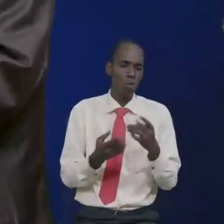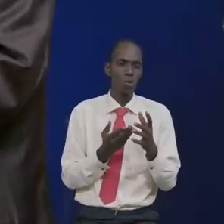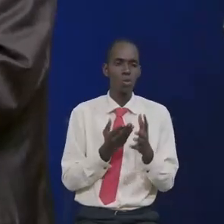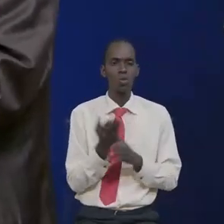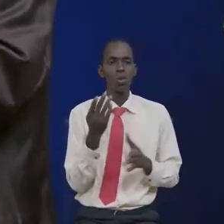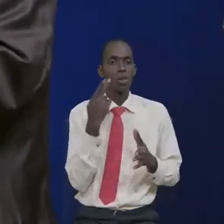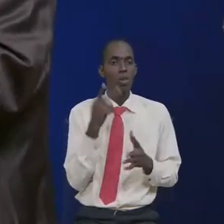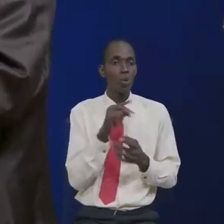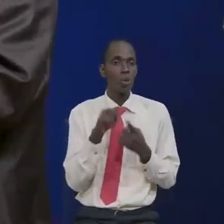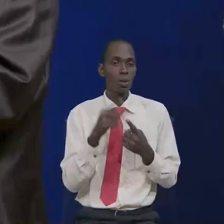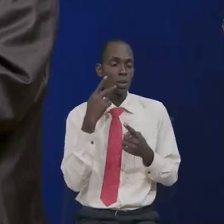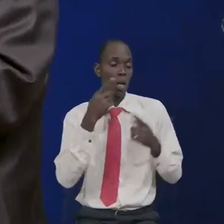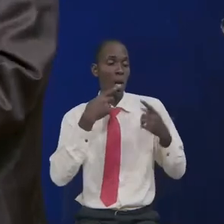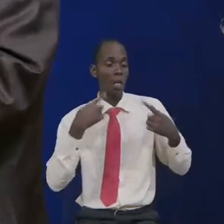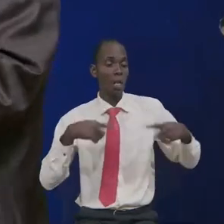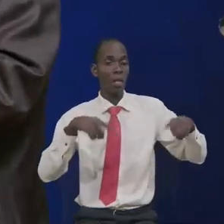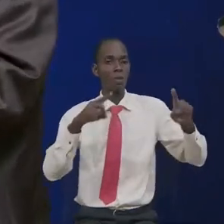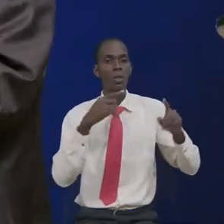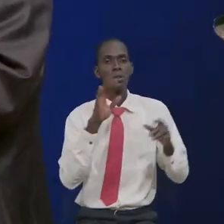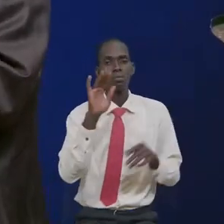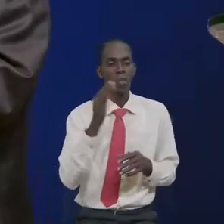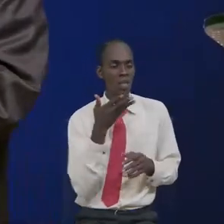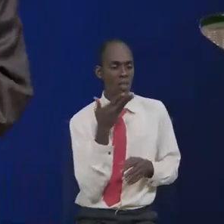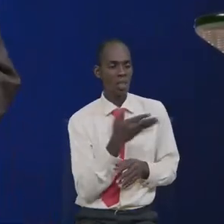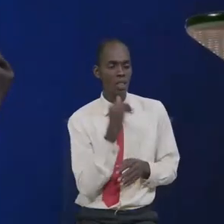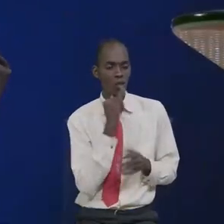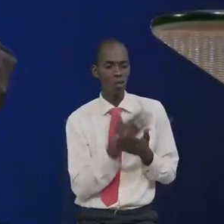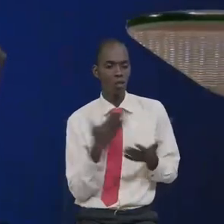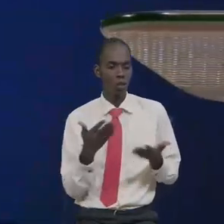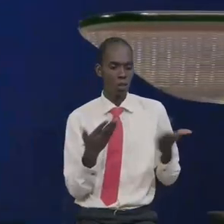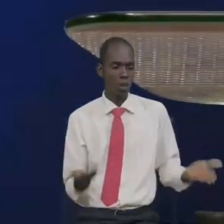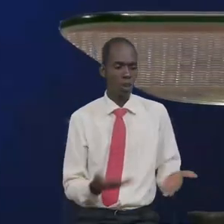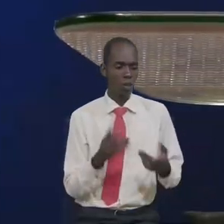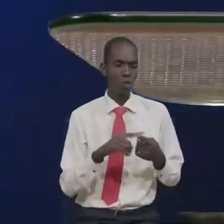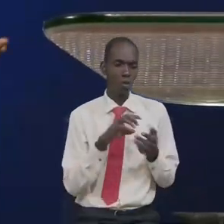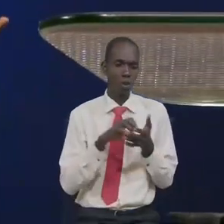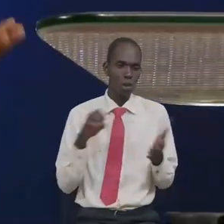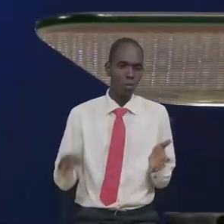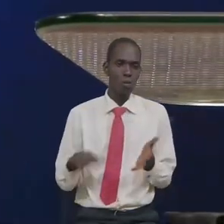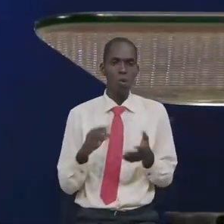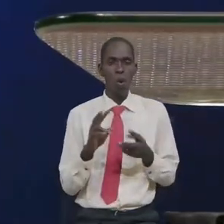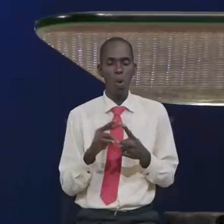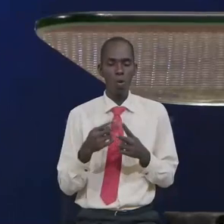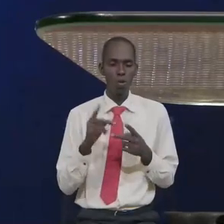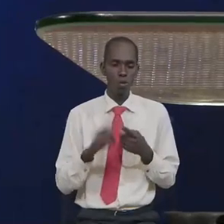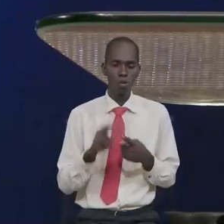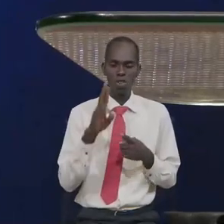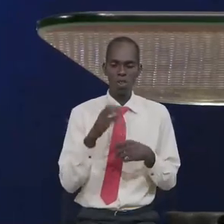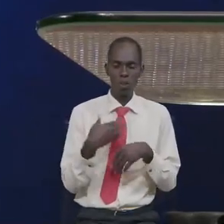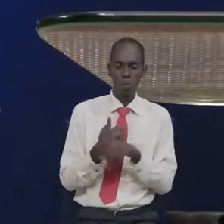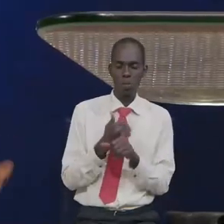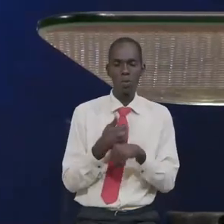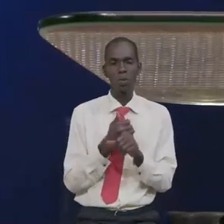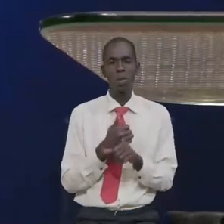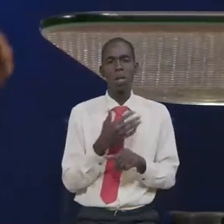quelque chose à ôter dans votre vie. Il y a quelque chose à raffiner. C'est pourquoi tu dis, puisque Dieu est